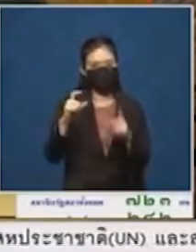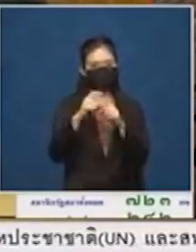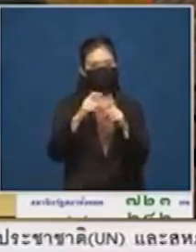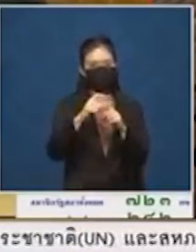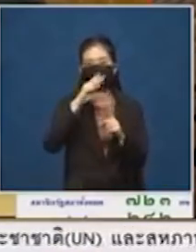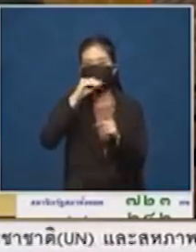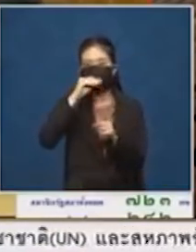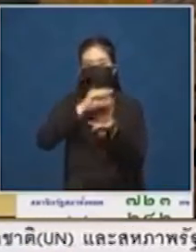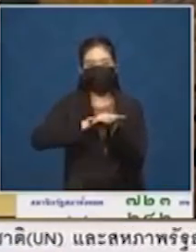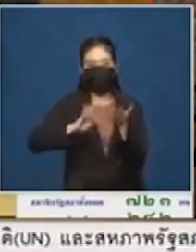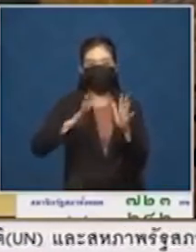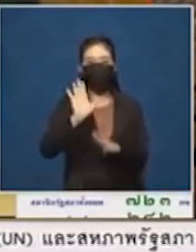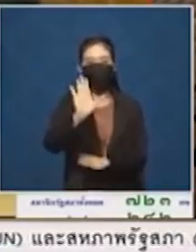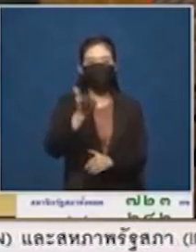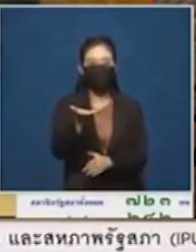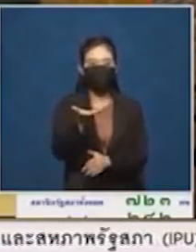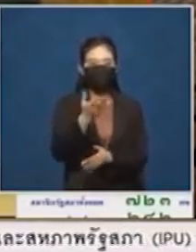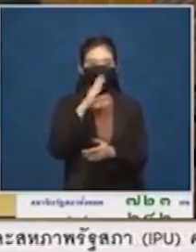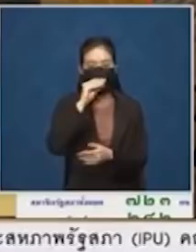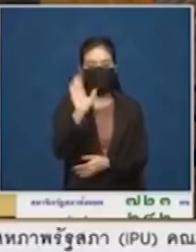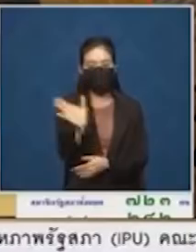ครับ ค่ะ ครับ